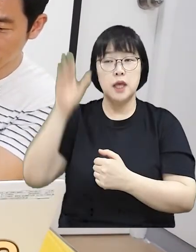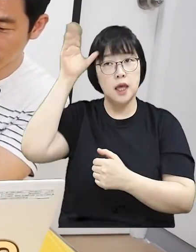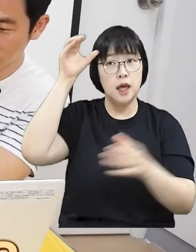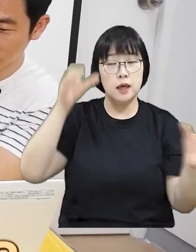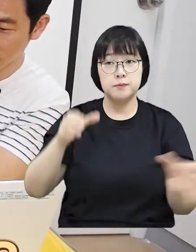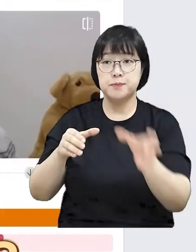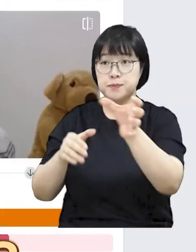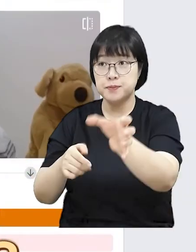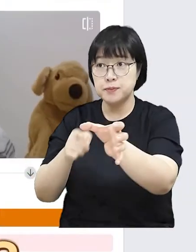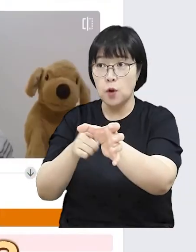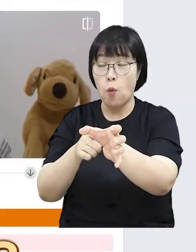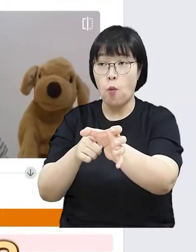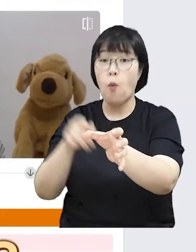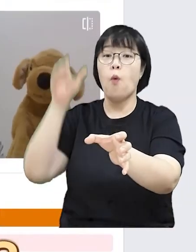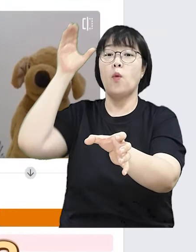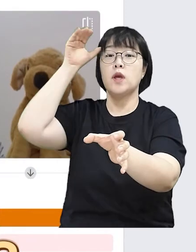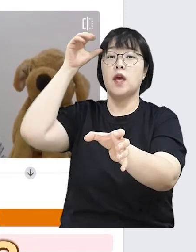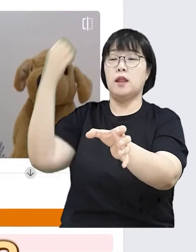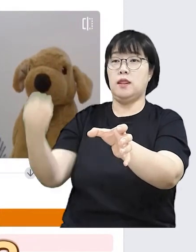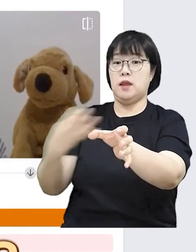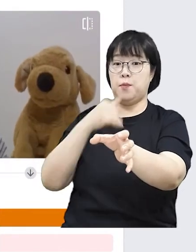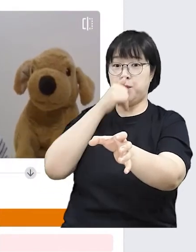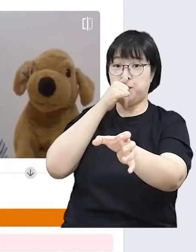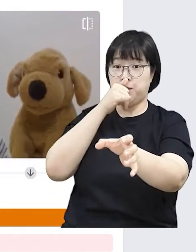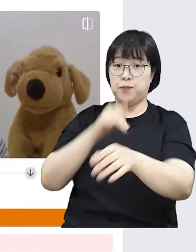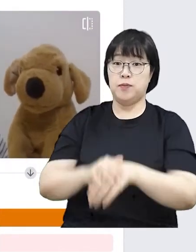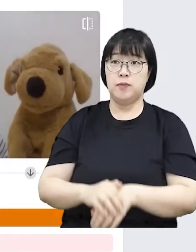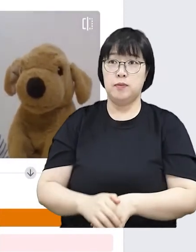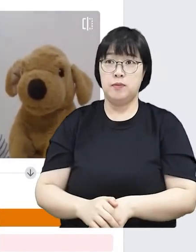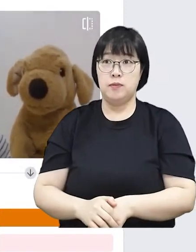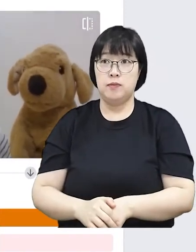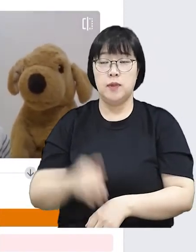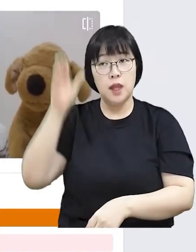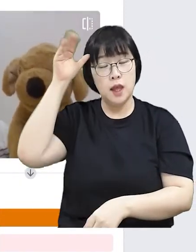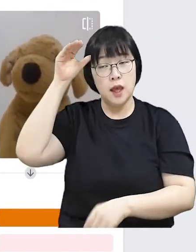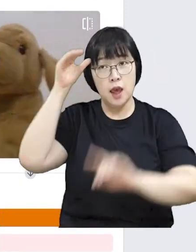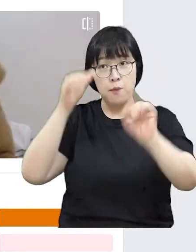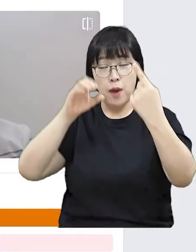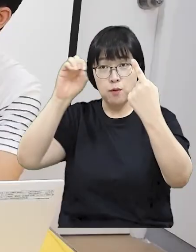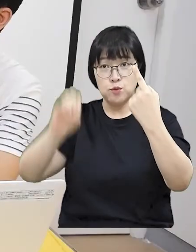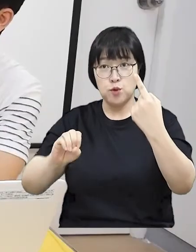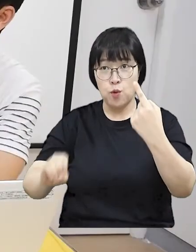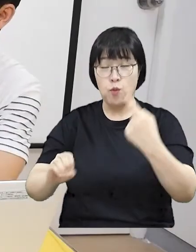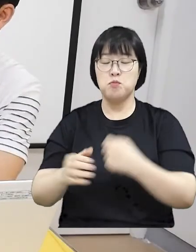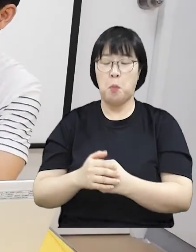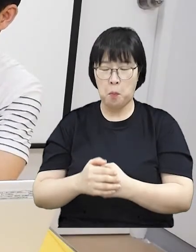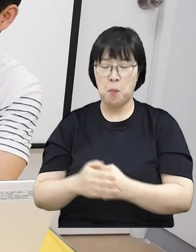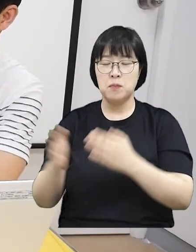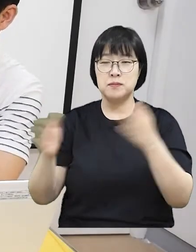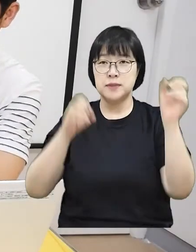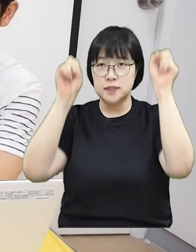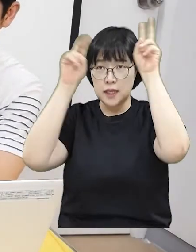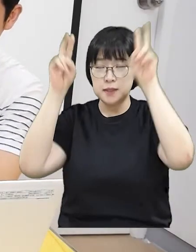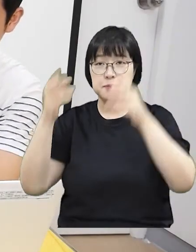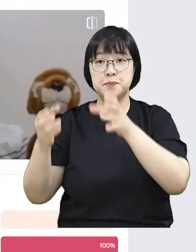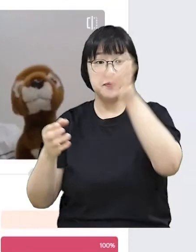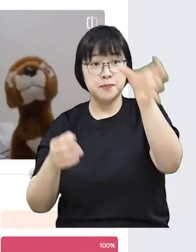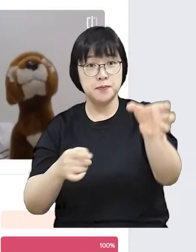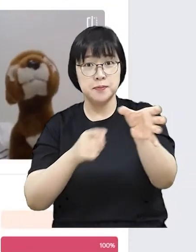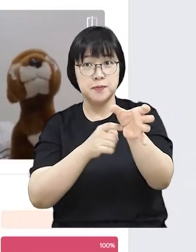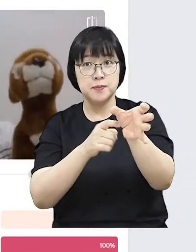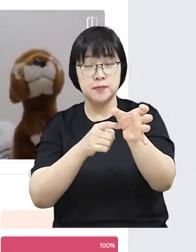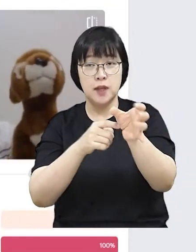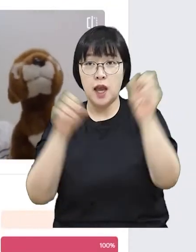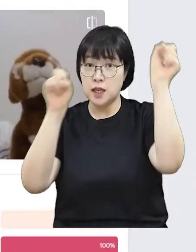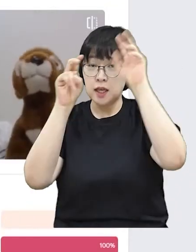대면 강아지라고 되죠? 강아지가 100%이다. 강아지가 100%다. 자, 사슴을 갖다 대볼까요? 진짜